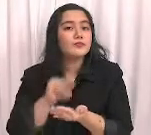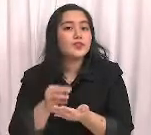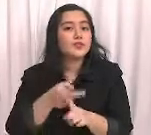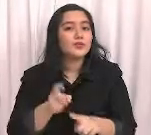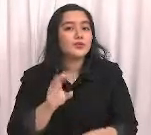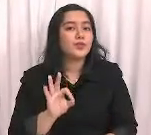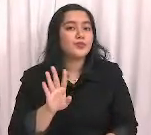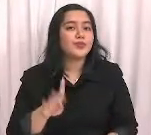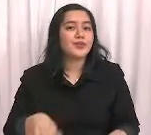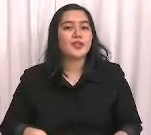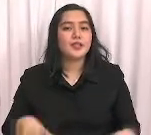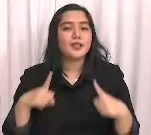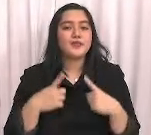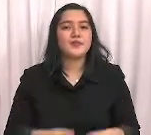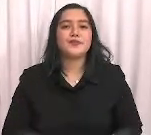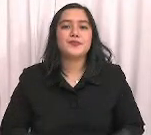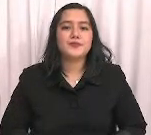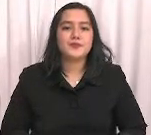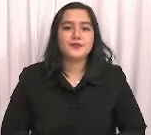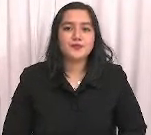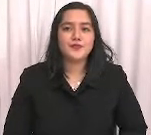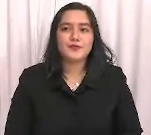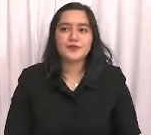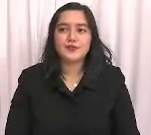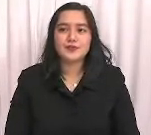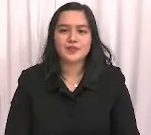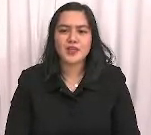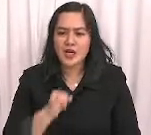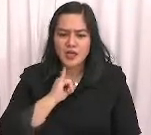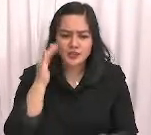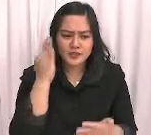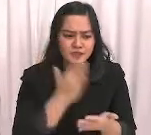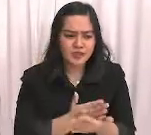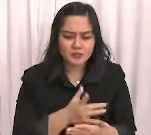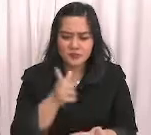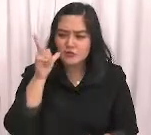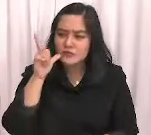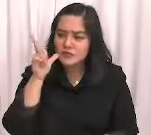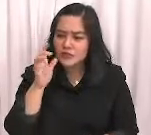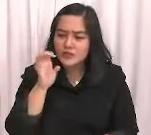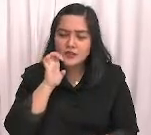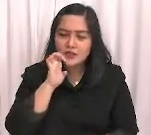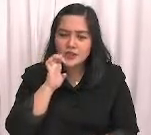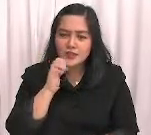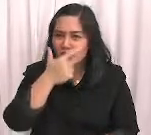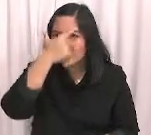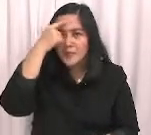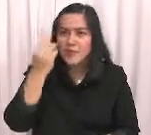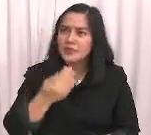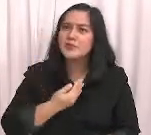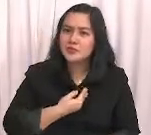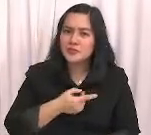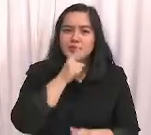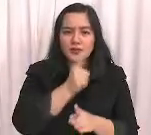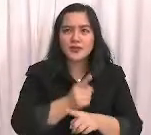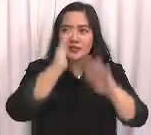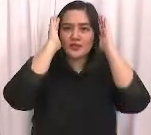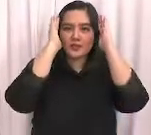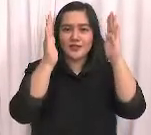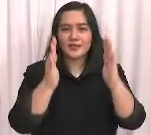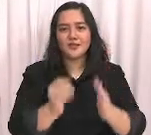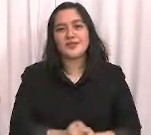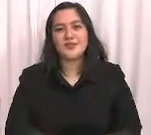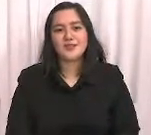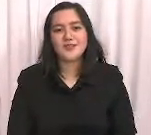sabi niya, nahinto ko yung lunch ko dahil naka-focus ko talaga. Salamat, Pastor.